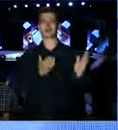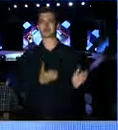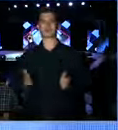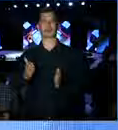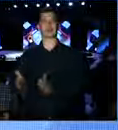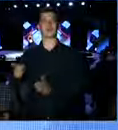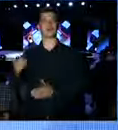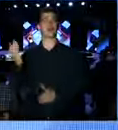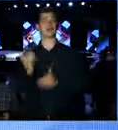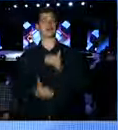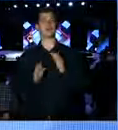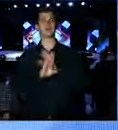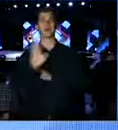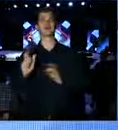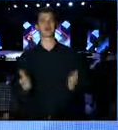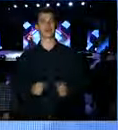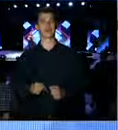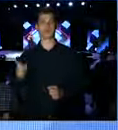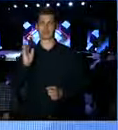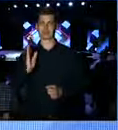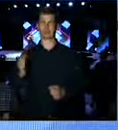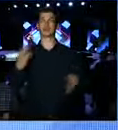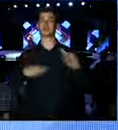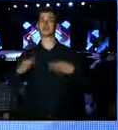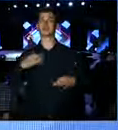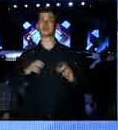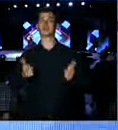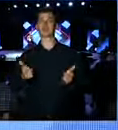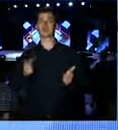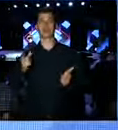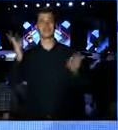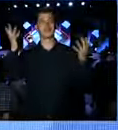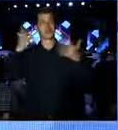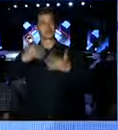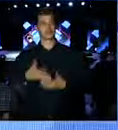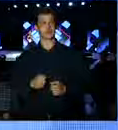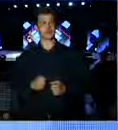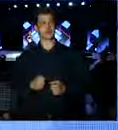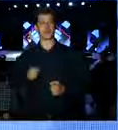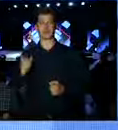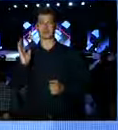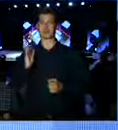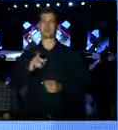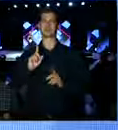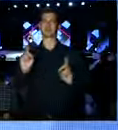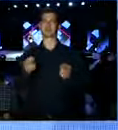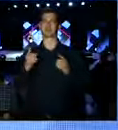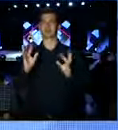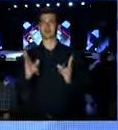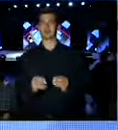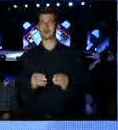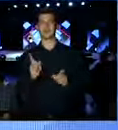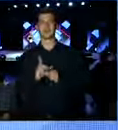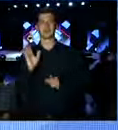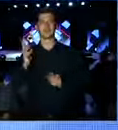kolejnego pokazu. Tym razem będą to suknie wieczorowe. Będzie dostojna muzyka, będzie bardzo,